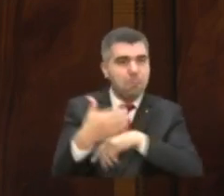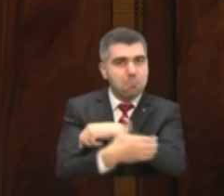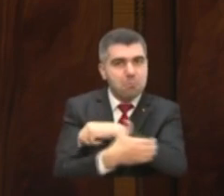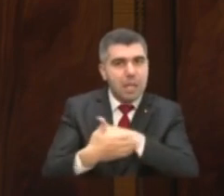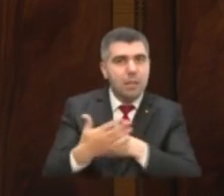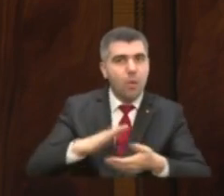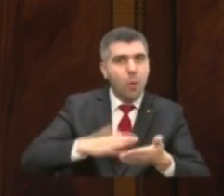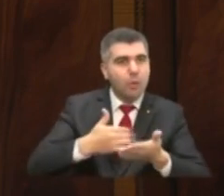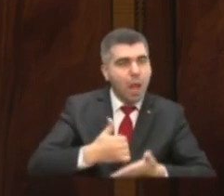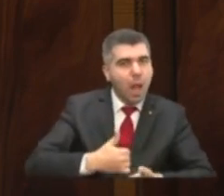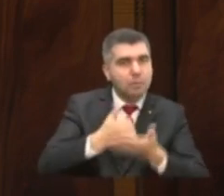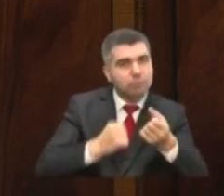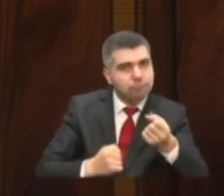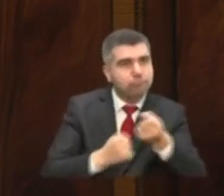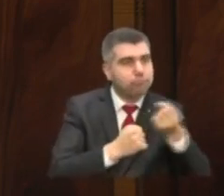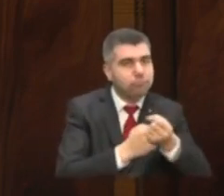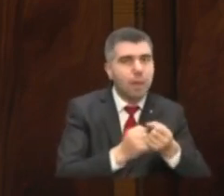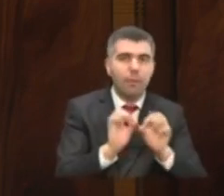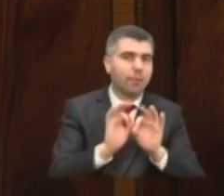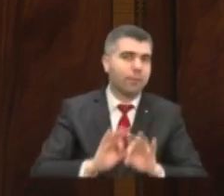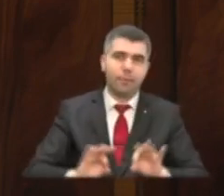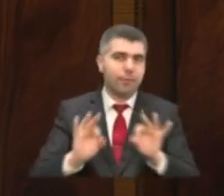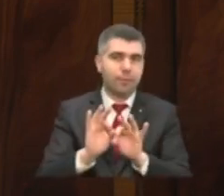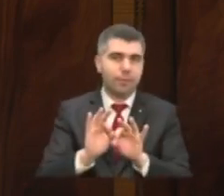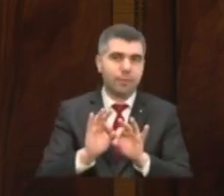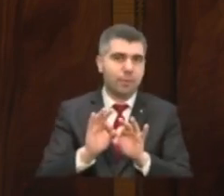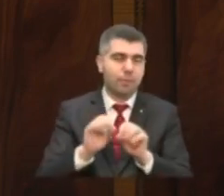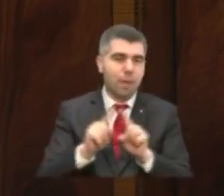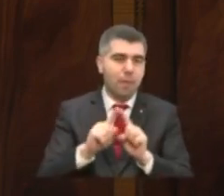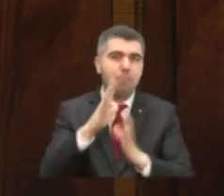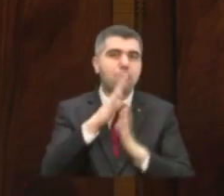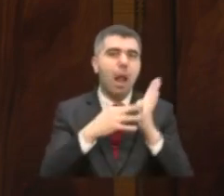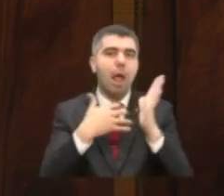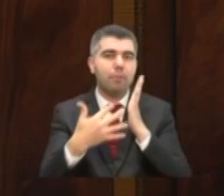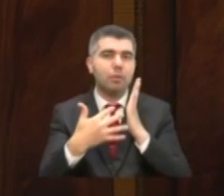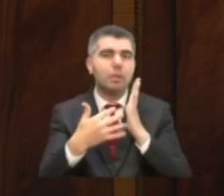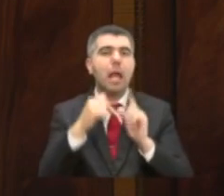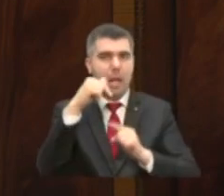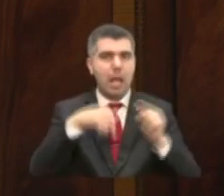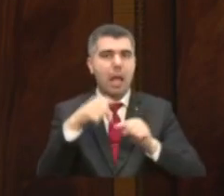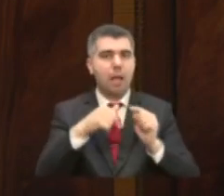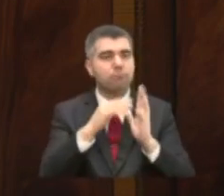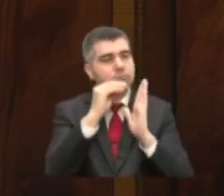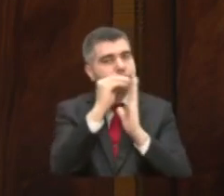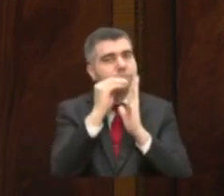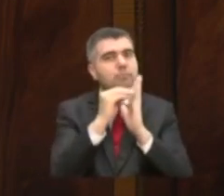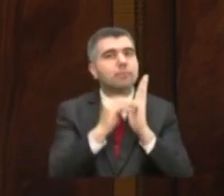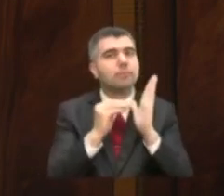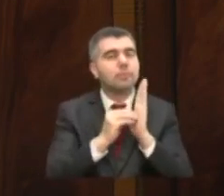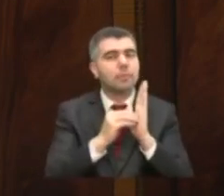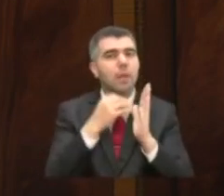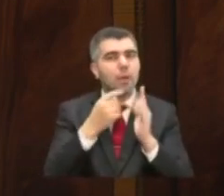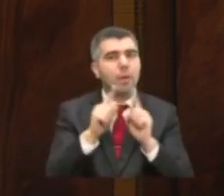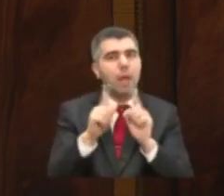ولكن أيضا من حيث التنزيل الفعلي لهذه البرامج على أرض الواقع بما فيها الأولويات التي جاء